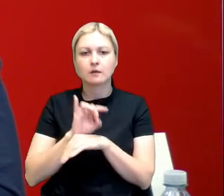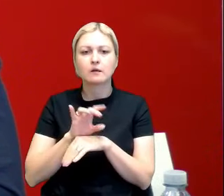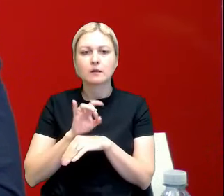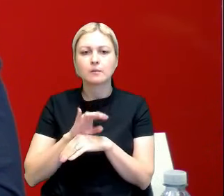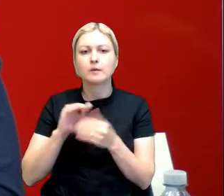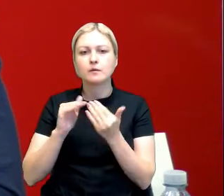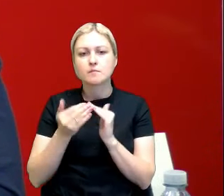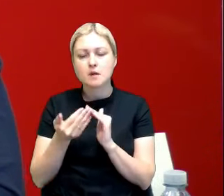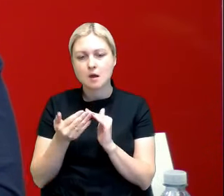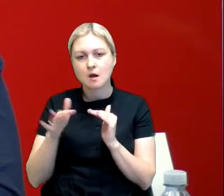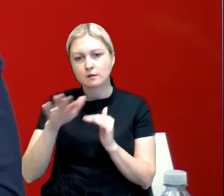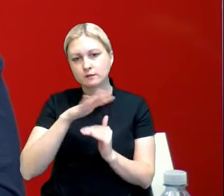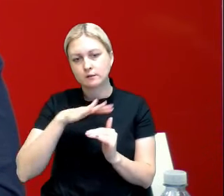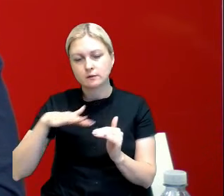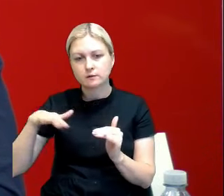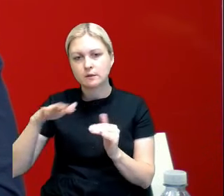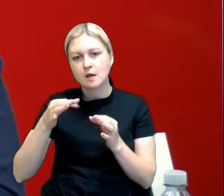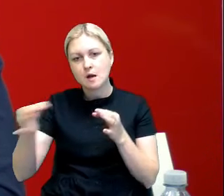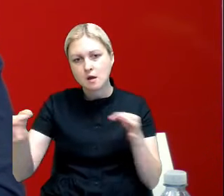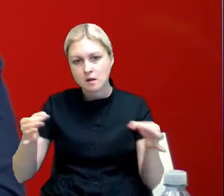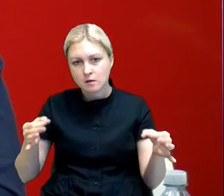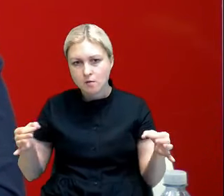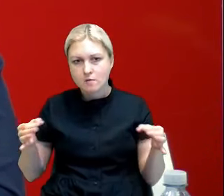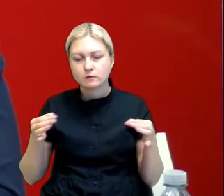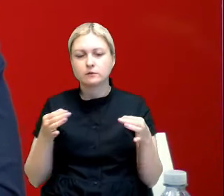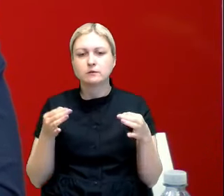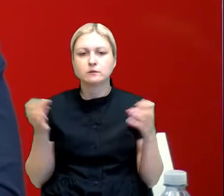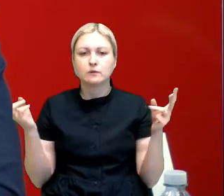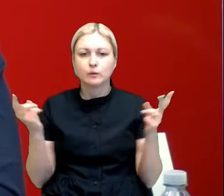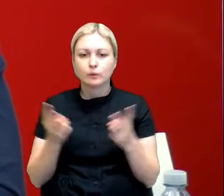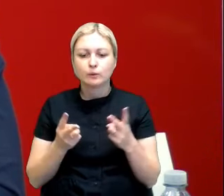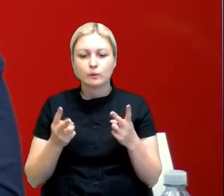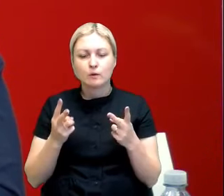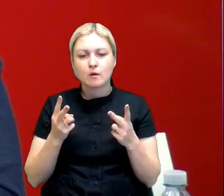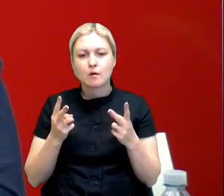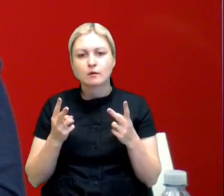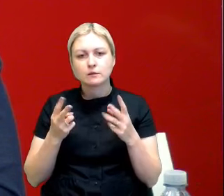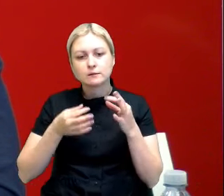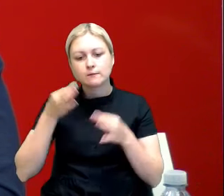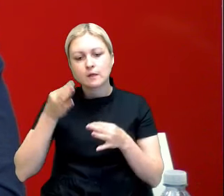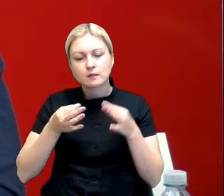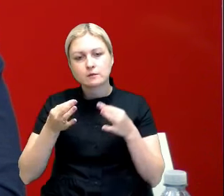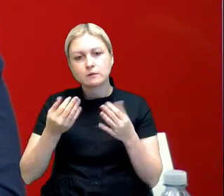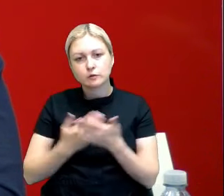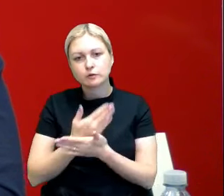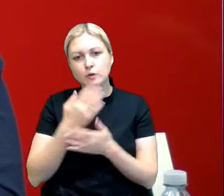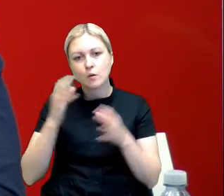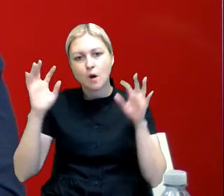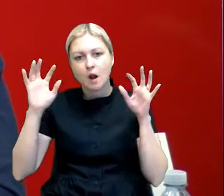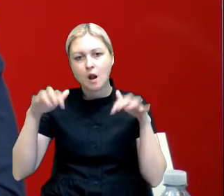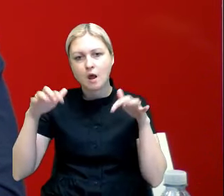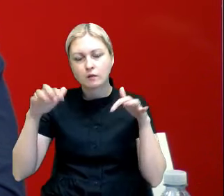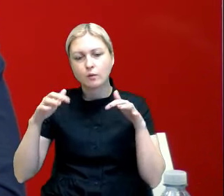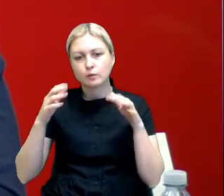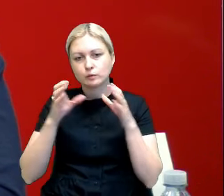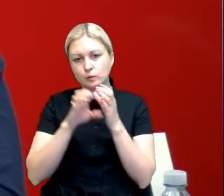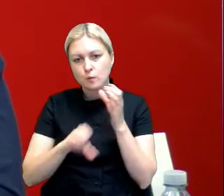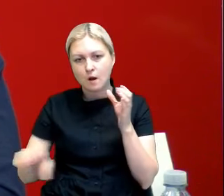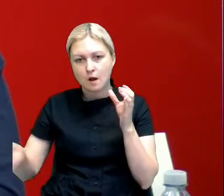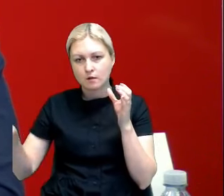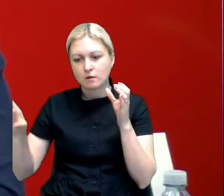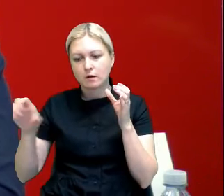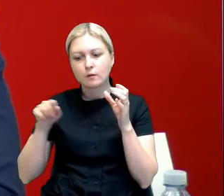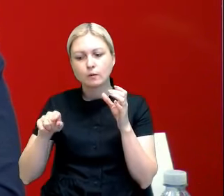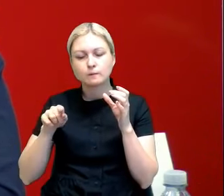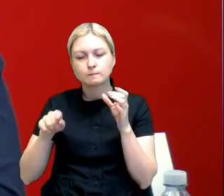miestą ir regioną reikalauja persvarstyti lietaus nuotekų sistemų vamzdynų diametrus o